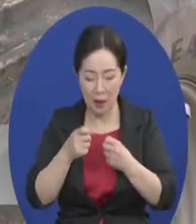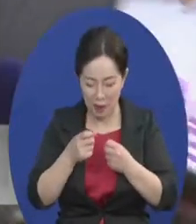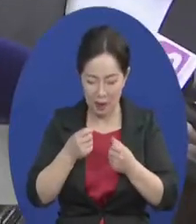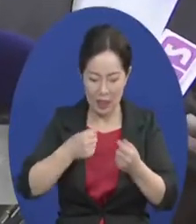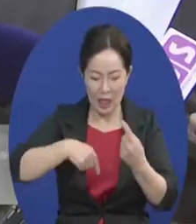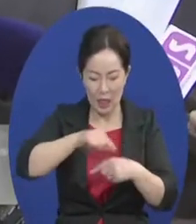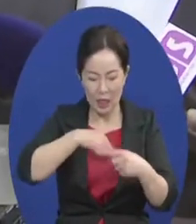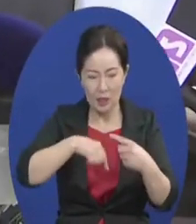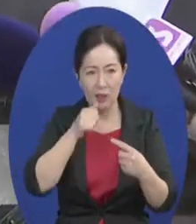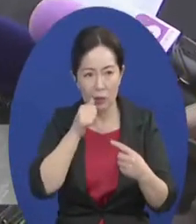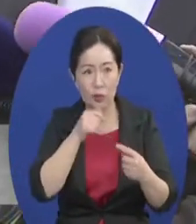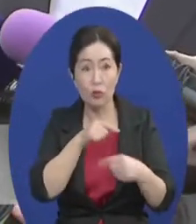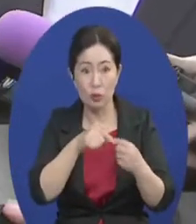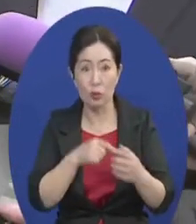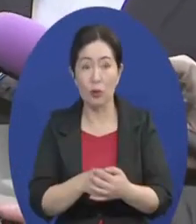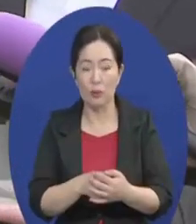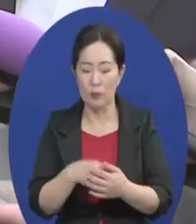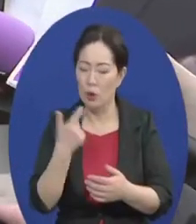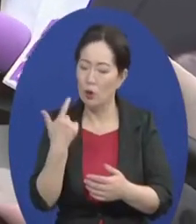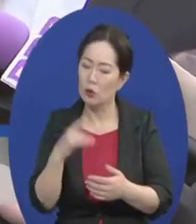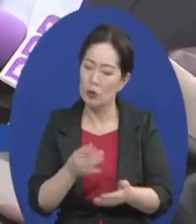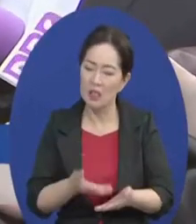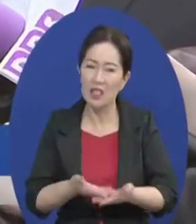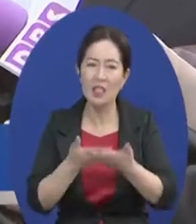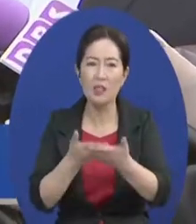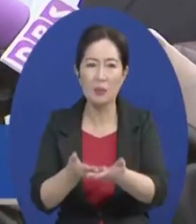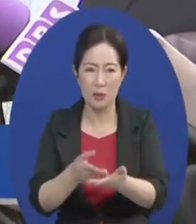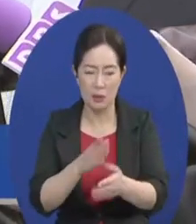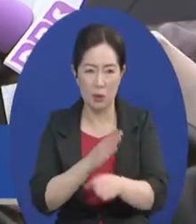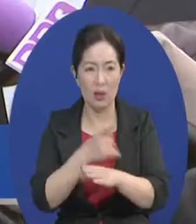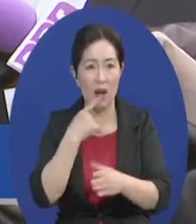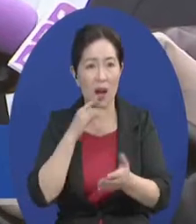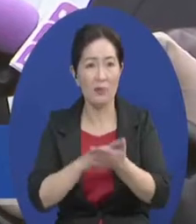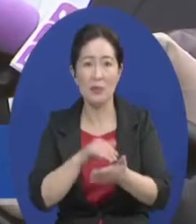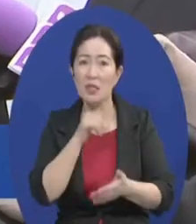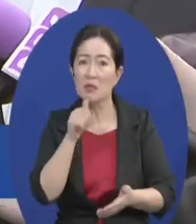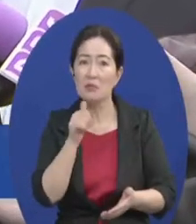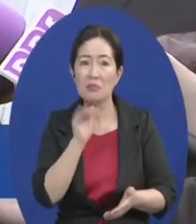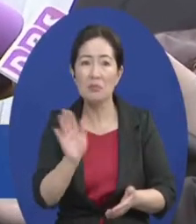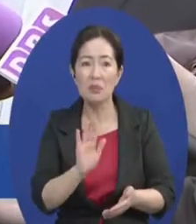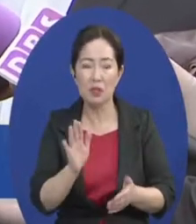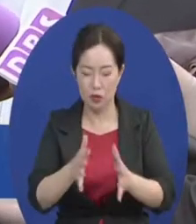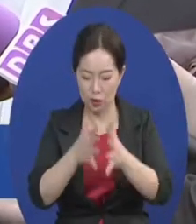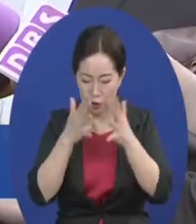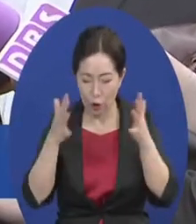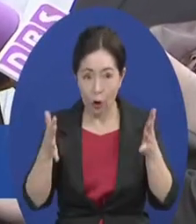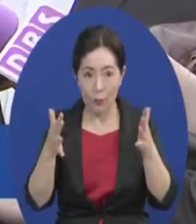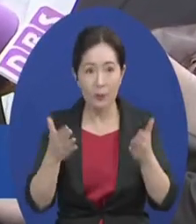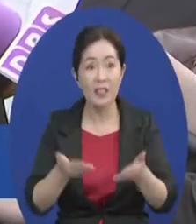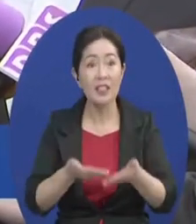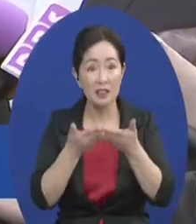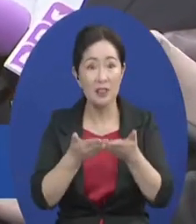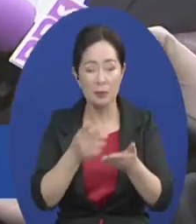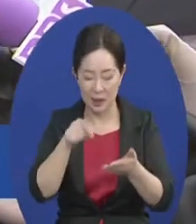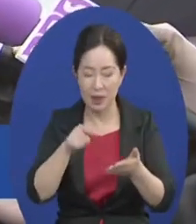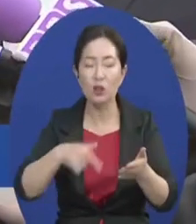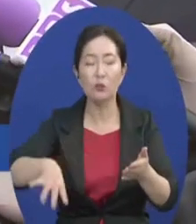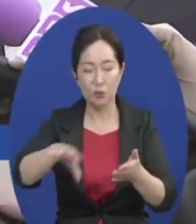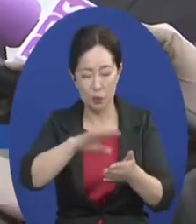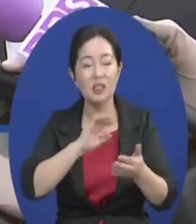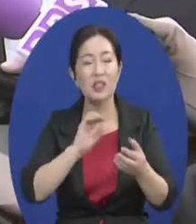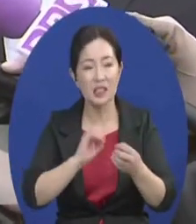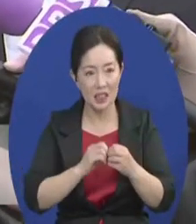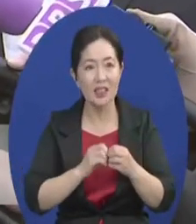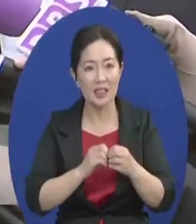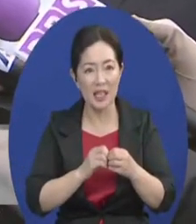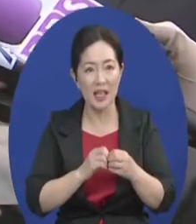байна. Тэгээд зүгээр дэмжлэг гэдэг байдлаар амлаад орхих биш, нилээдгүй том хэмжээний дэмжлэгүүд яг энэ бас нутагт л хийгдэн. А тэр